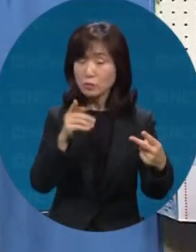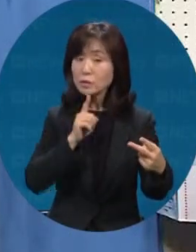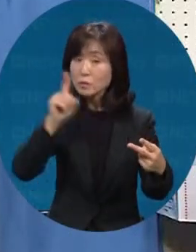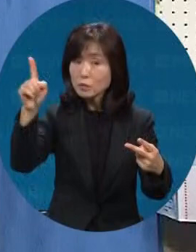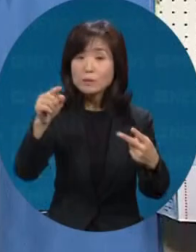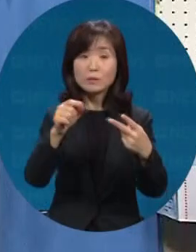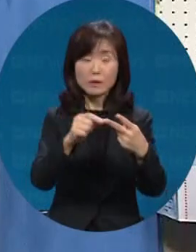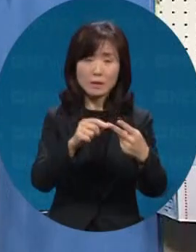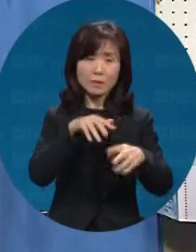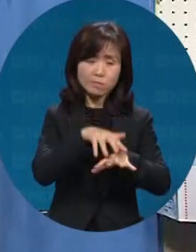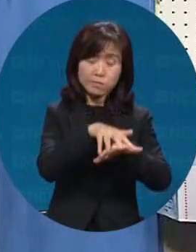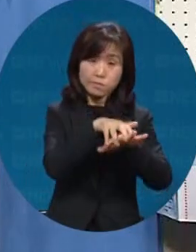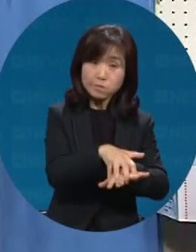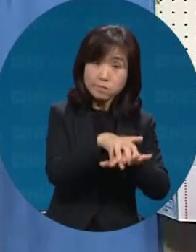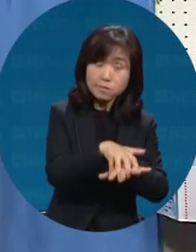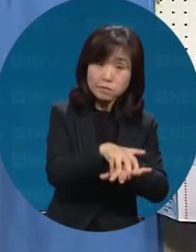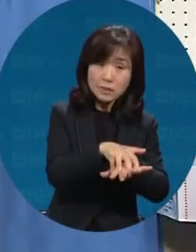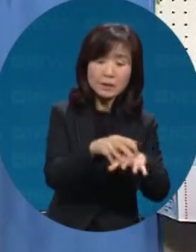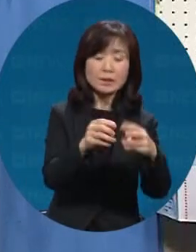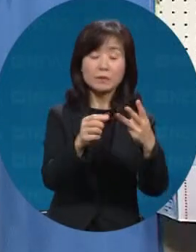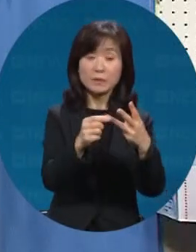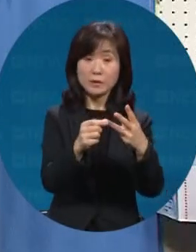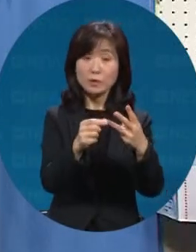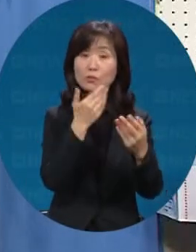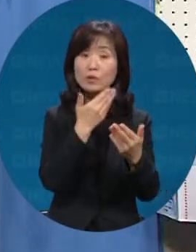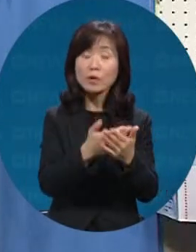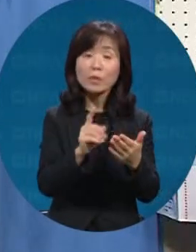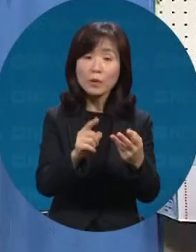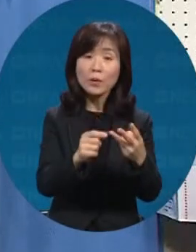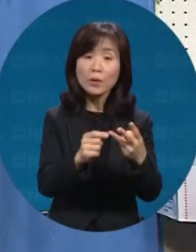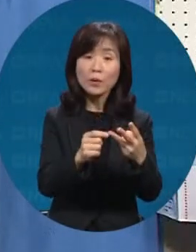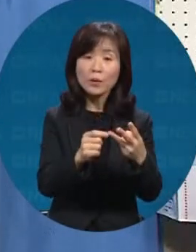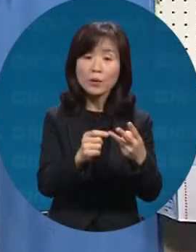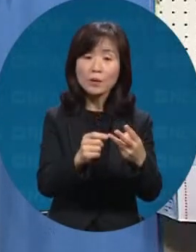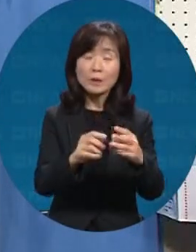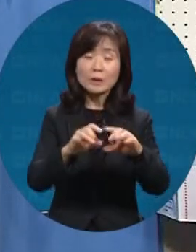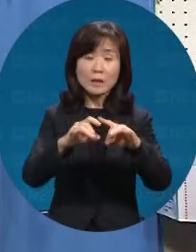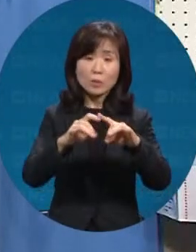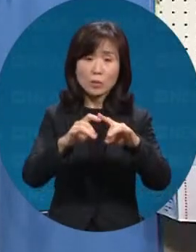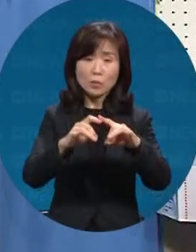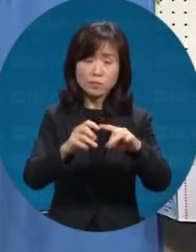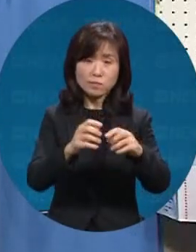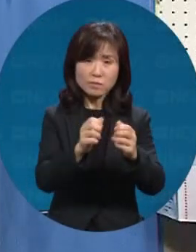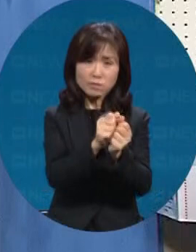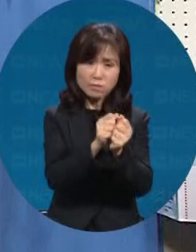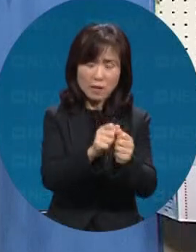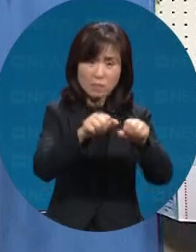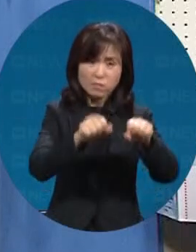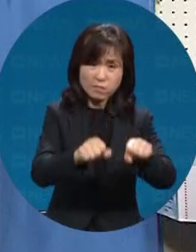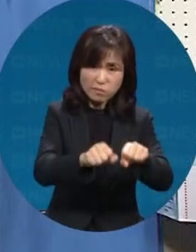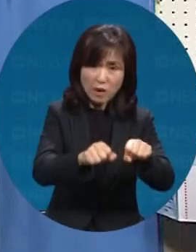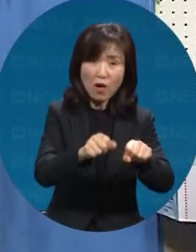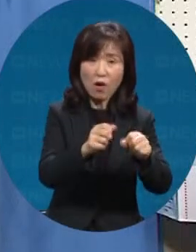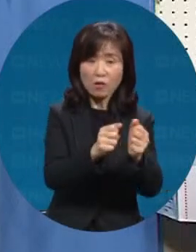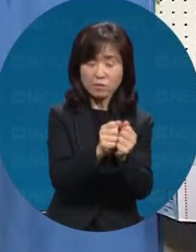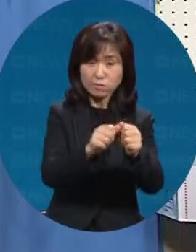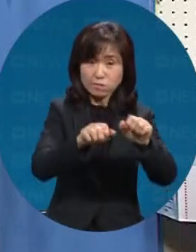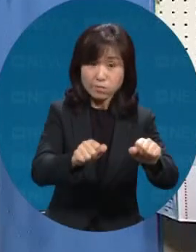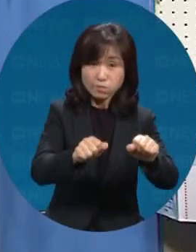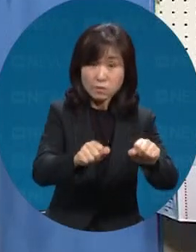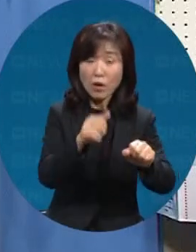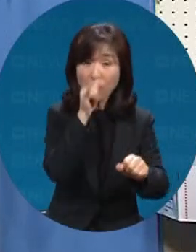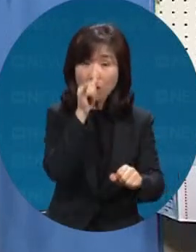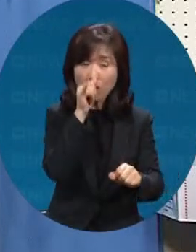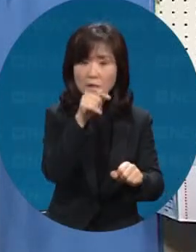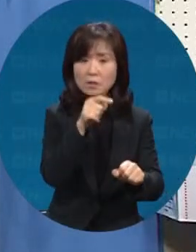다음에 가슴 압박하고 제가 세 번째로 말씀드리는 게 자동제세동기 또는 심장 충격기라는 게 있습니다.